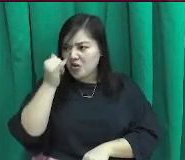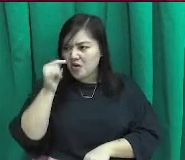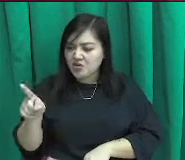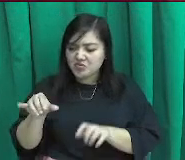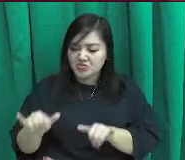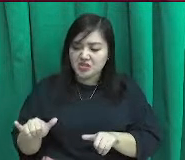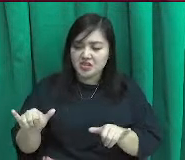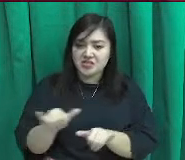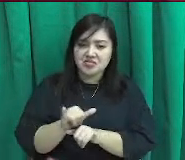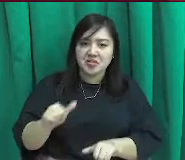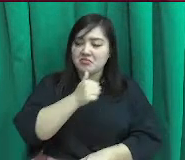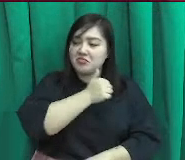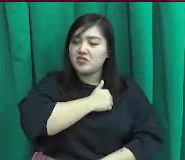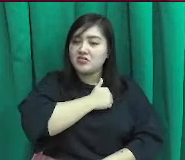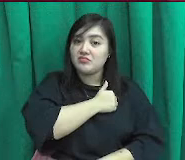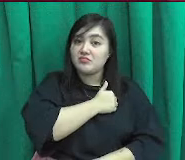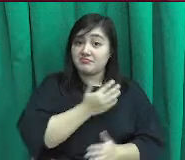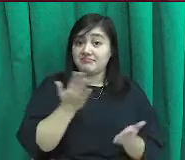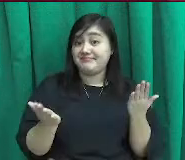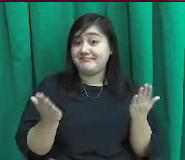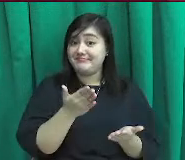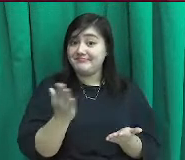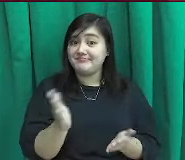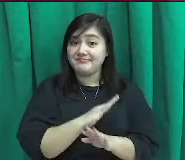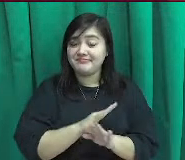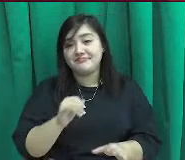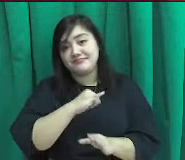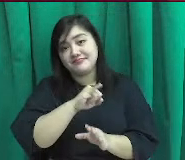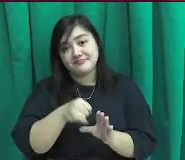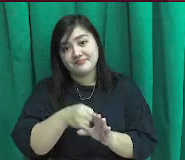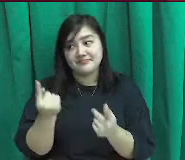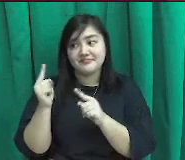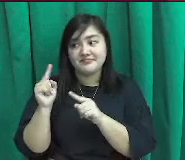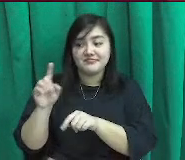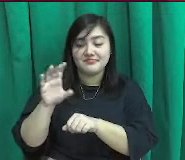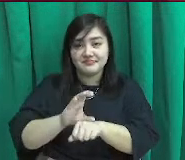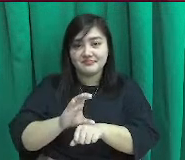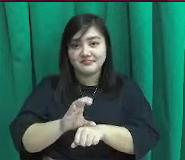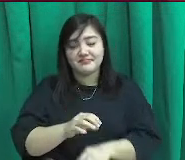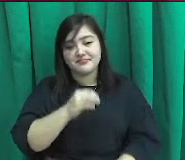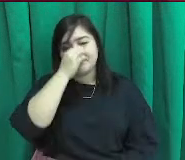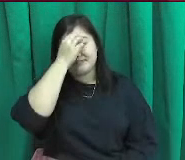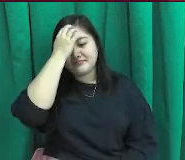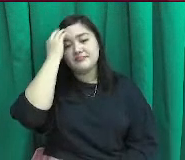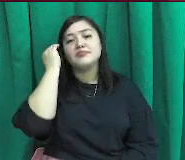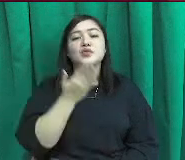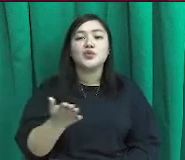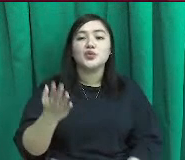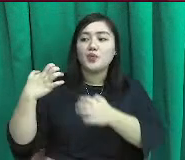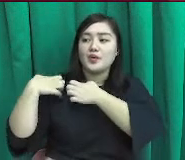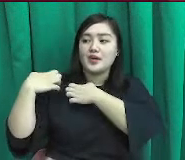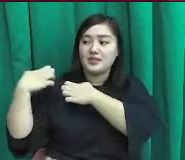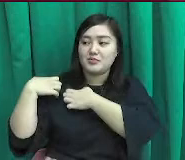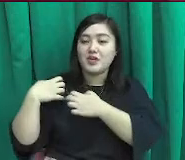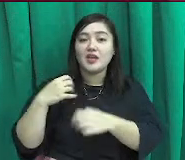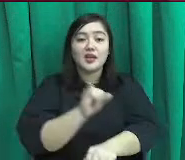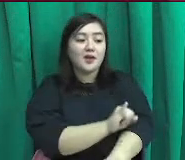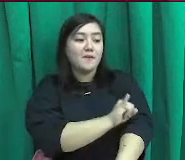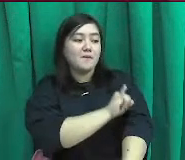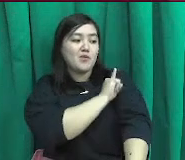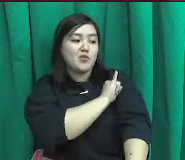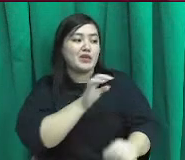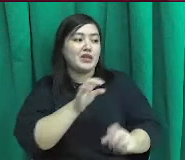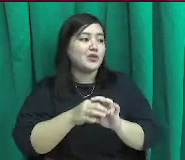naman nasama. Amen. You see? Nag-expect ka kagad ng katinuan ng anak mo na pagsunod sa salita ng Diyos,